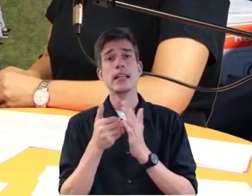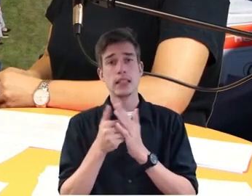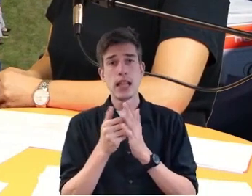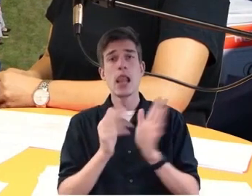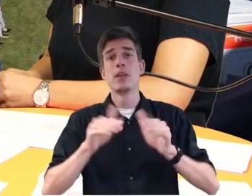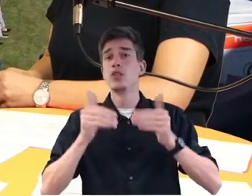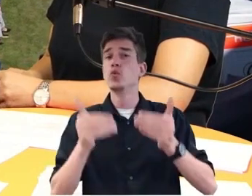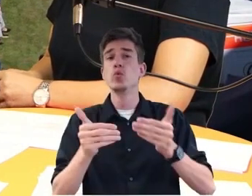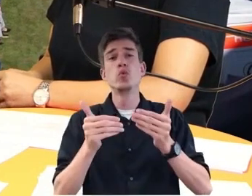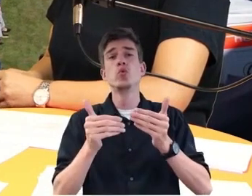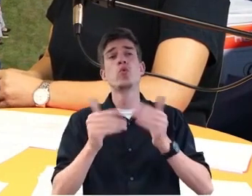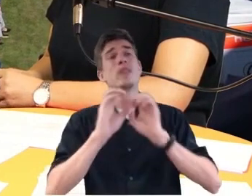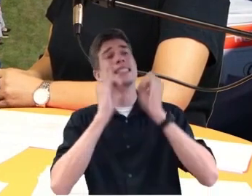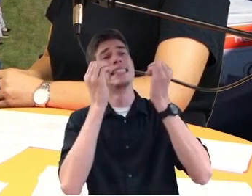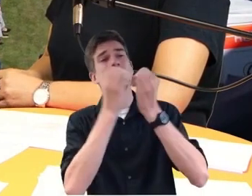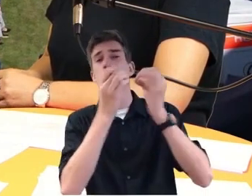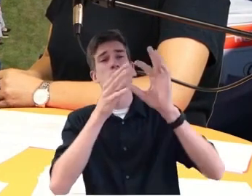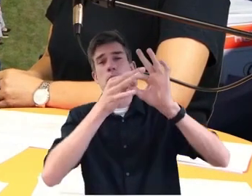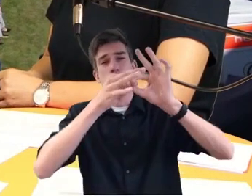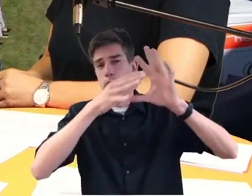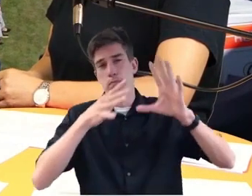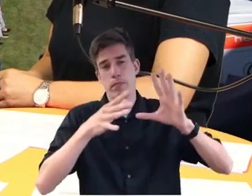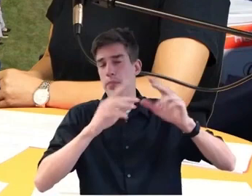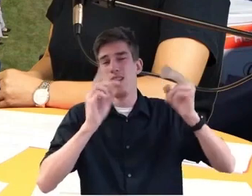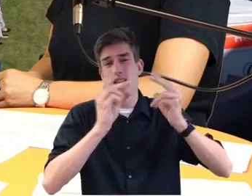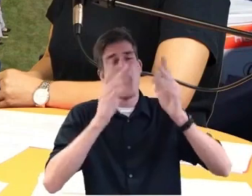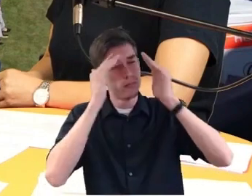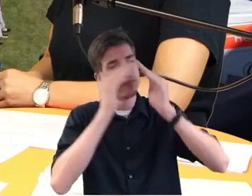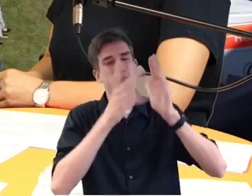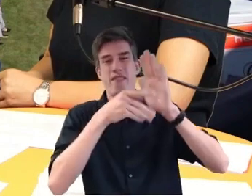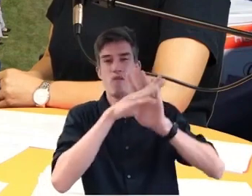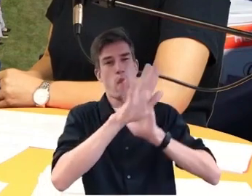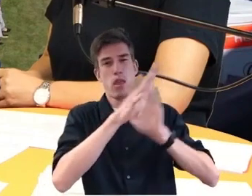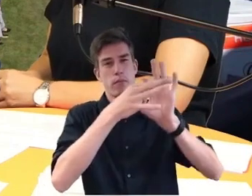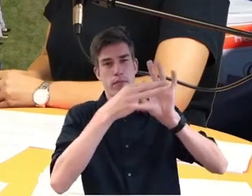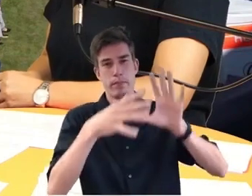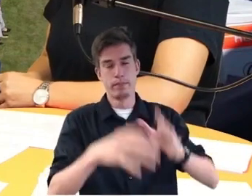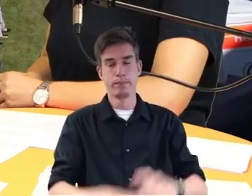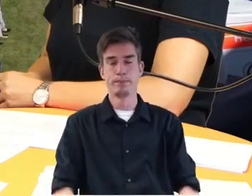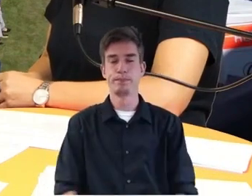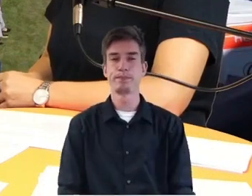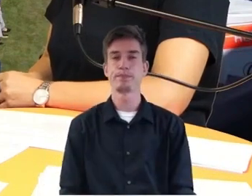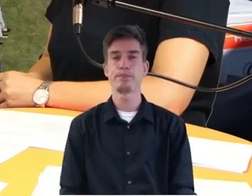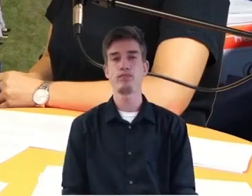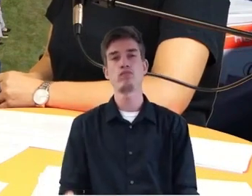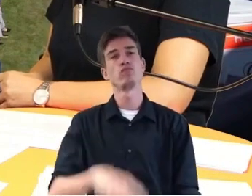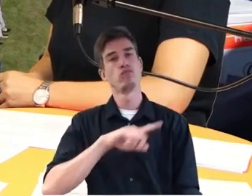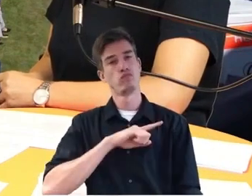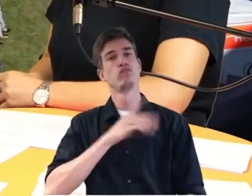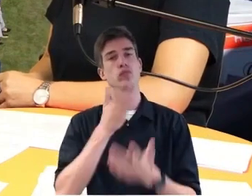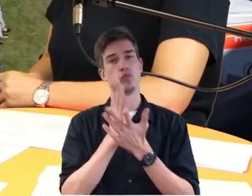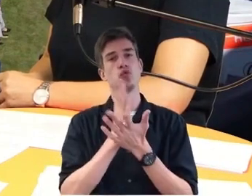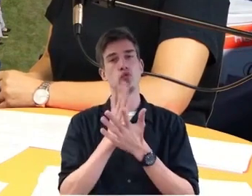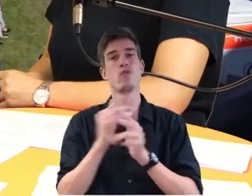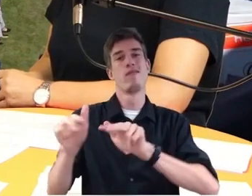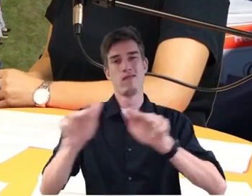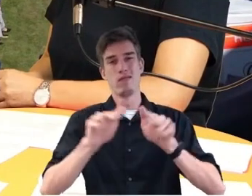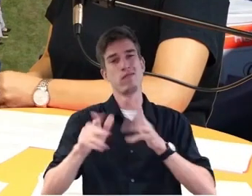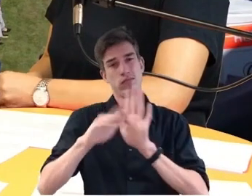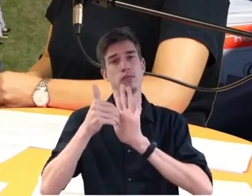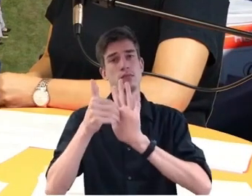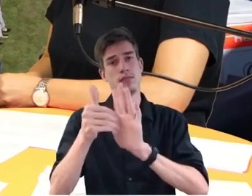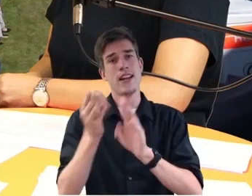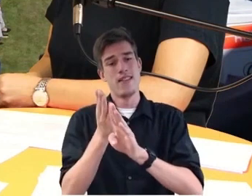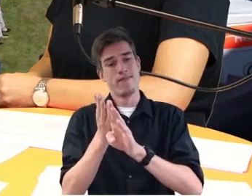nicht im speziellen an natürlich ist es ganz wichtig dass wir haben im film schon gezeigt dass die lang in der langen